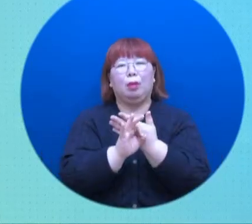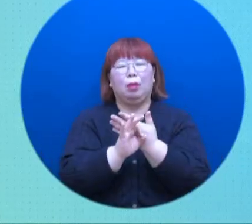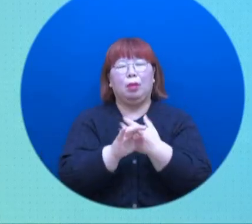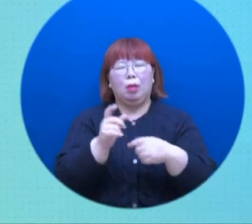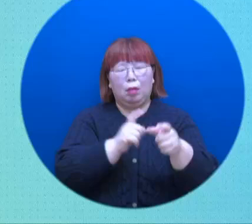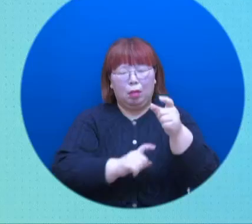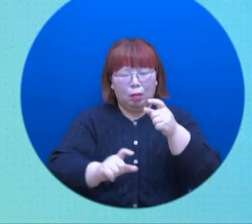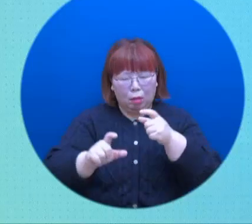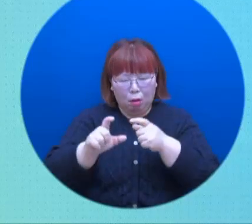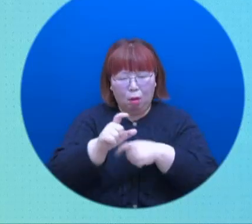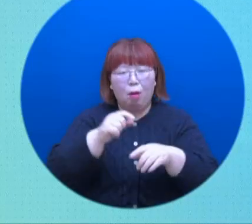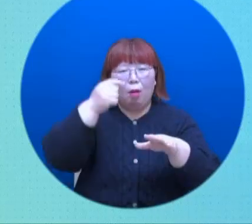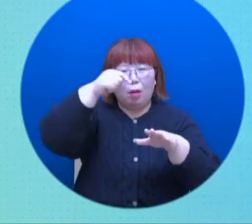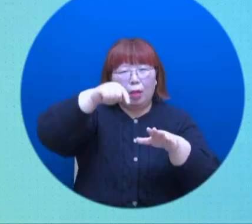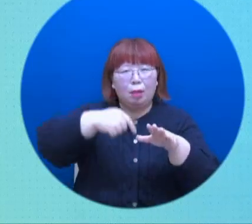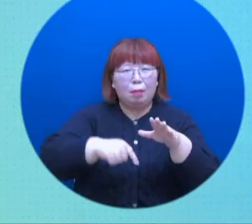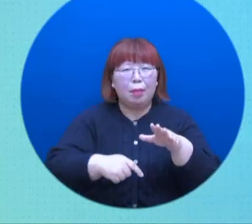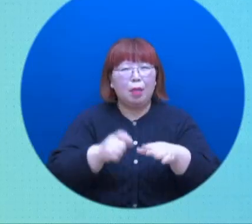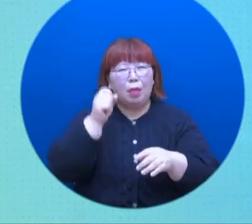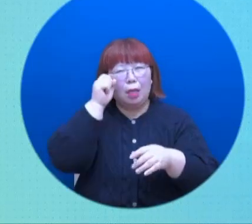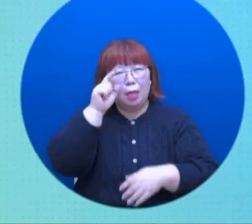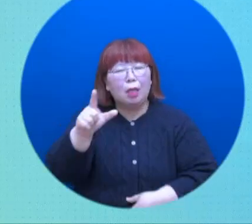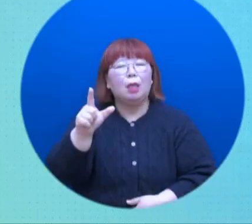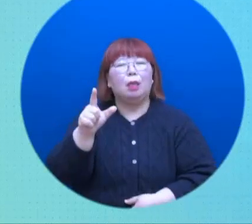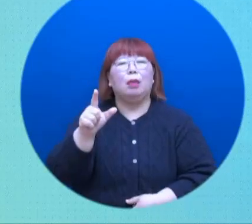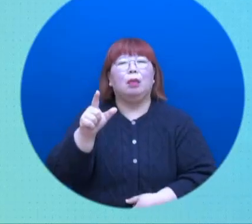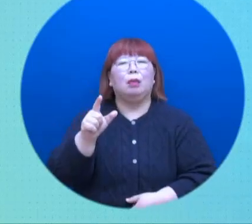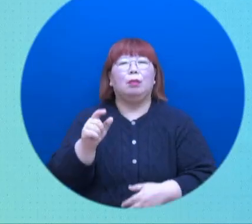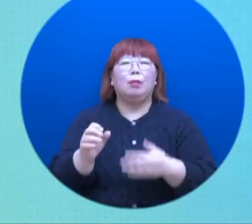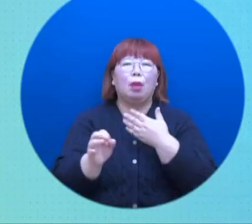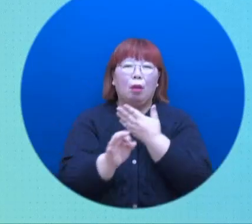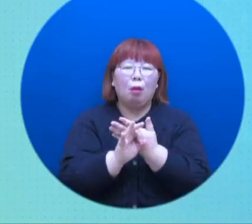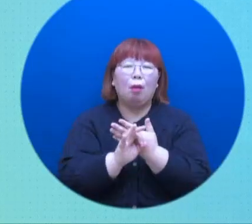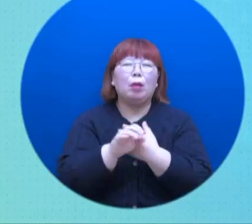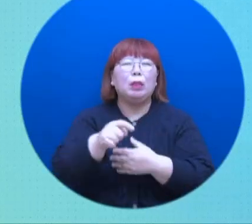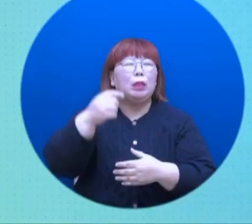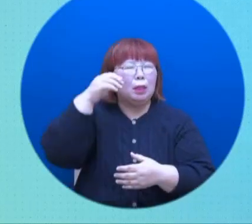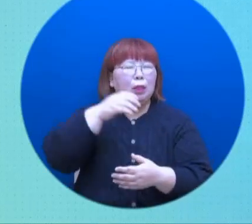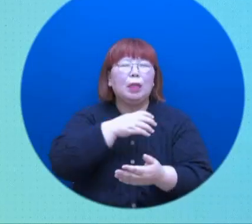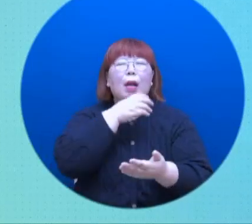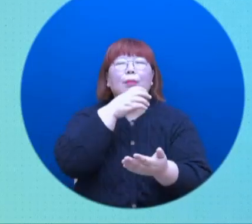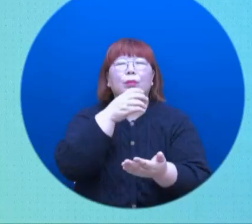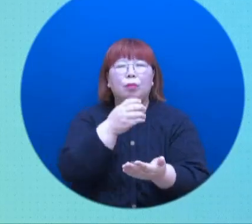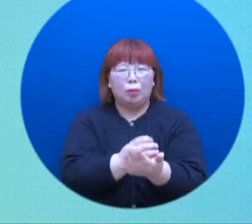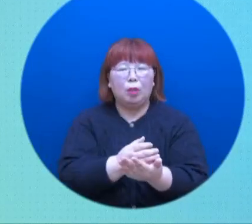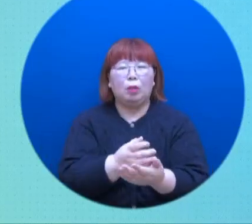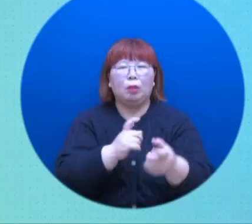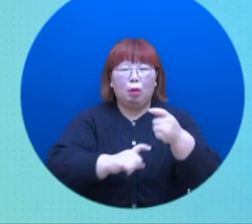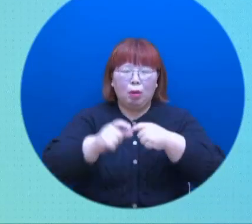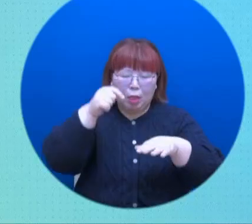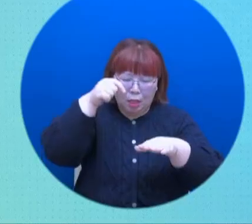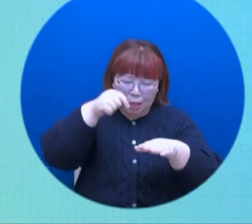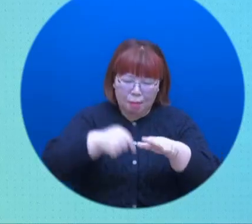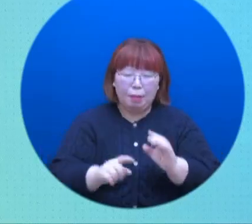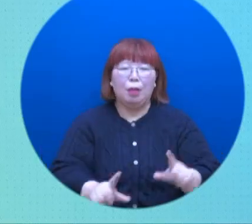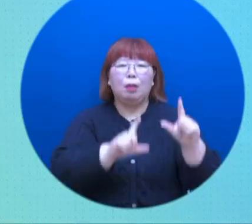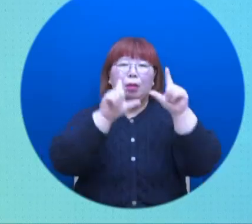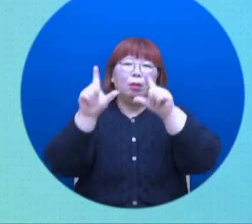더 깊이 깨달을수록, 그 감격을 더 깊이